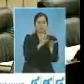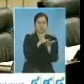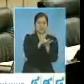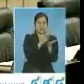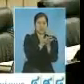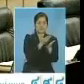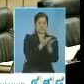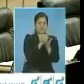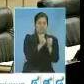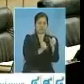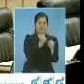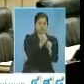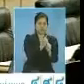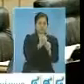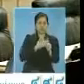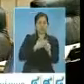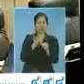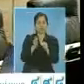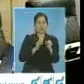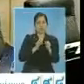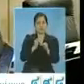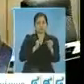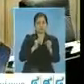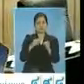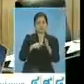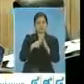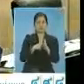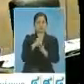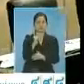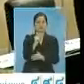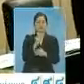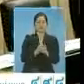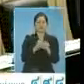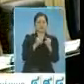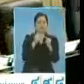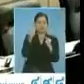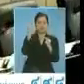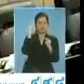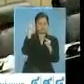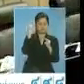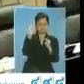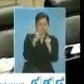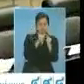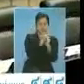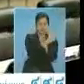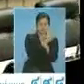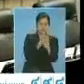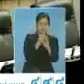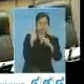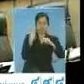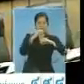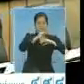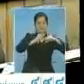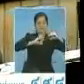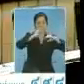ำปีฉันขอถือโอกาสนี้ในการอธิบายดังนี้ค่ะว่าจากบทเรียนที่ผ่านมาจะเห็นว่ามีโครงการให